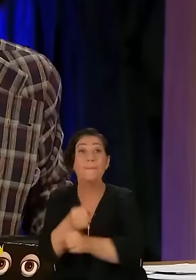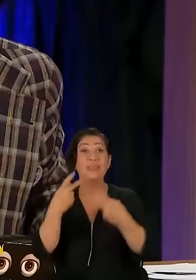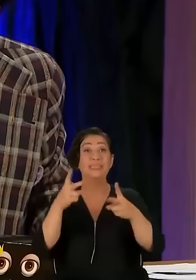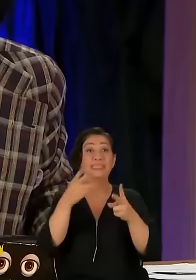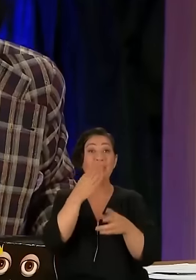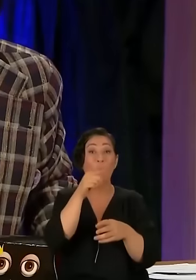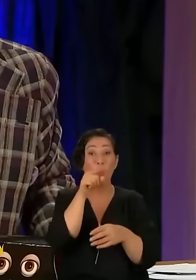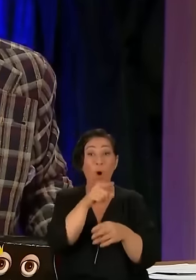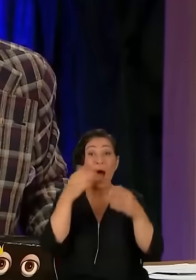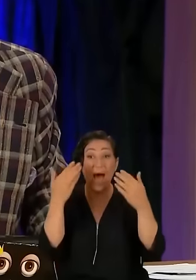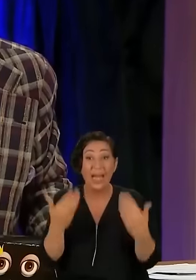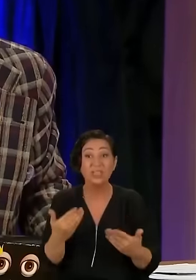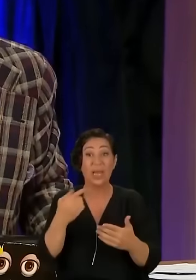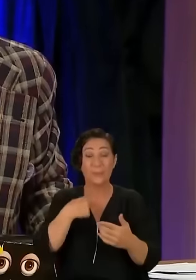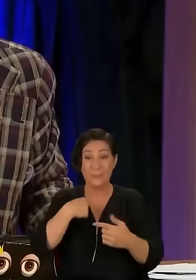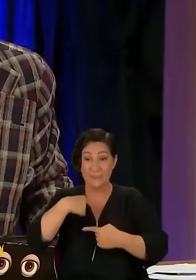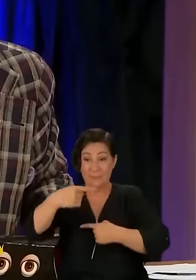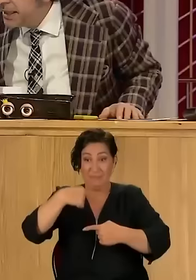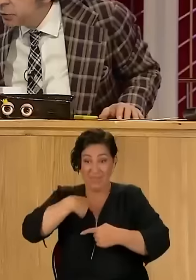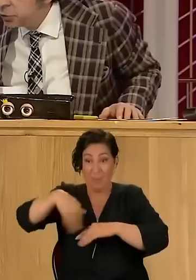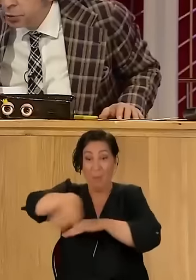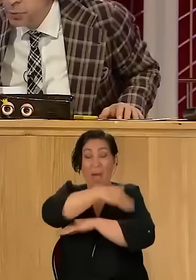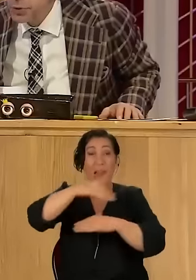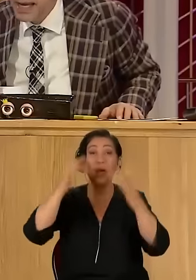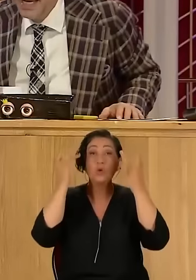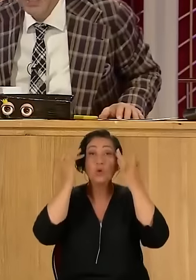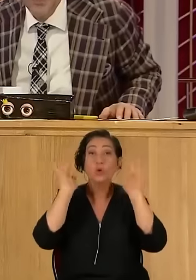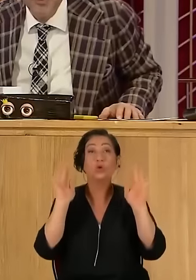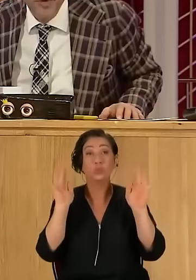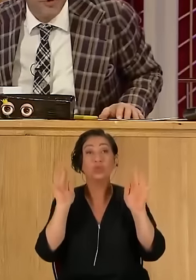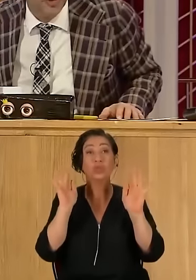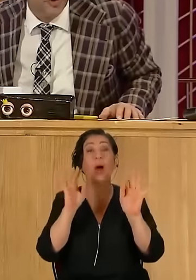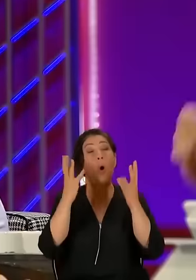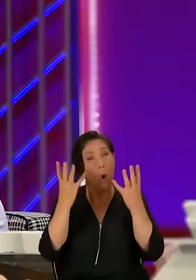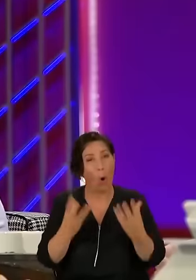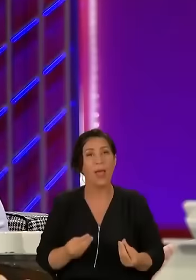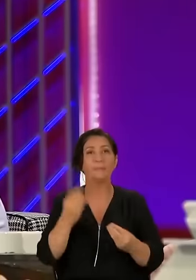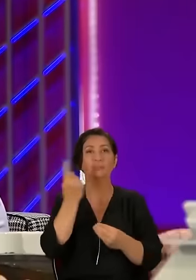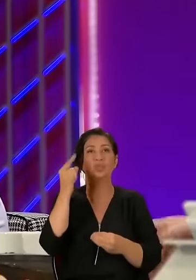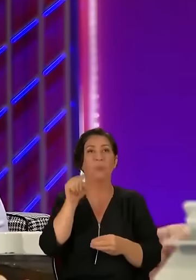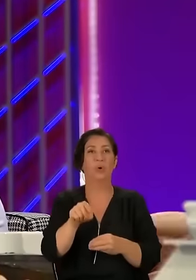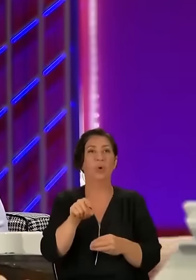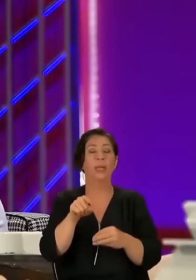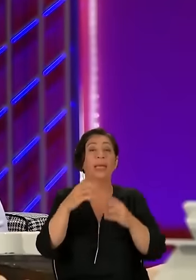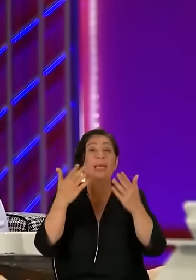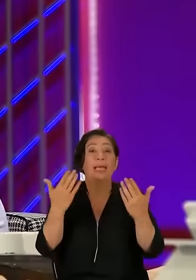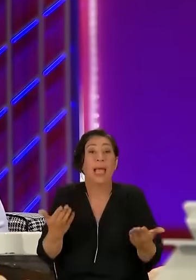bu ancak bizim mahalle kültürümüzde mümkün olan bir şey.